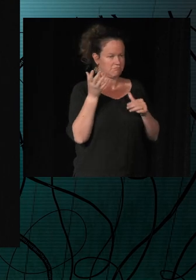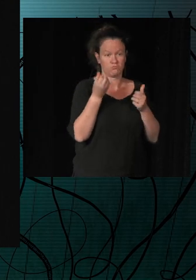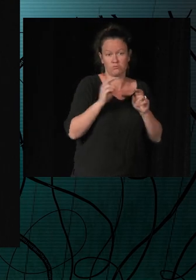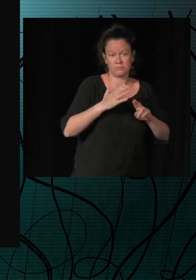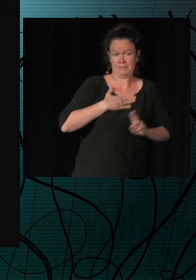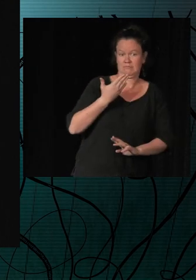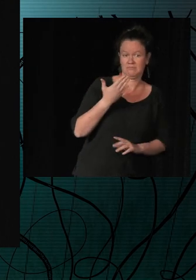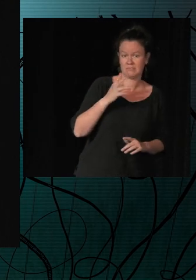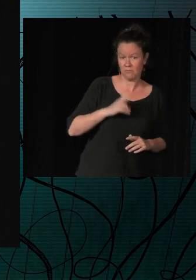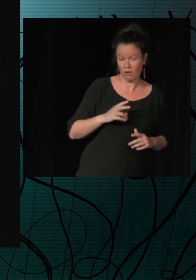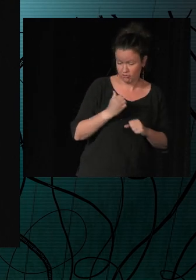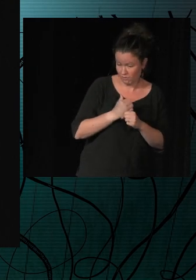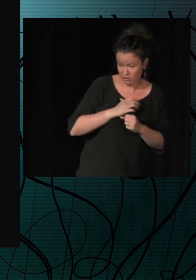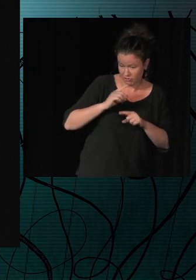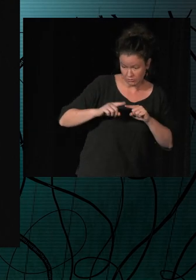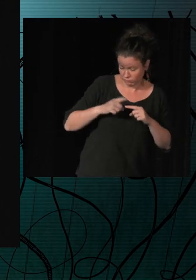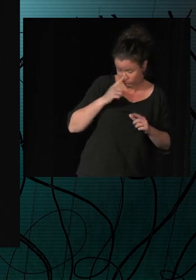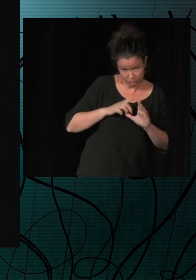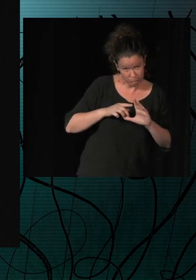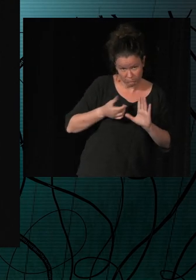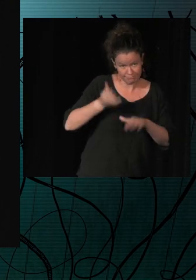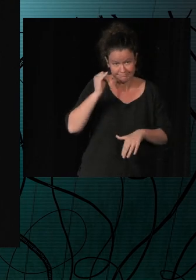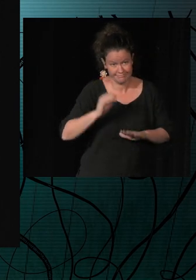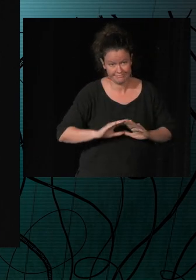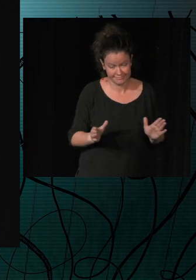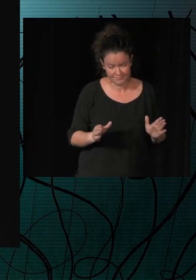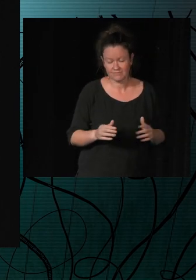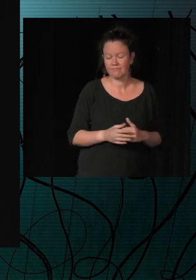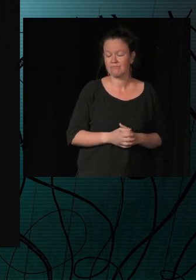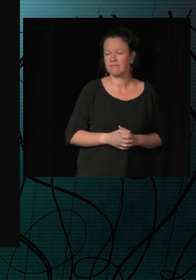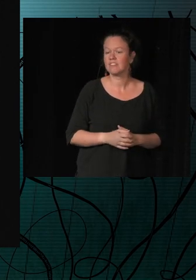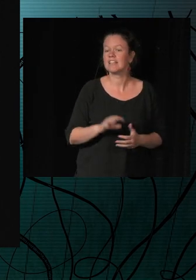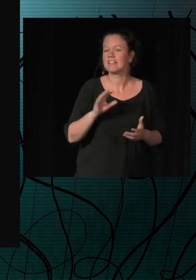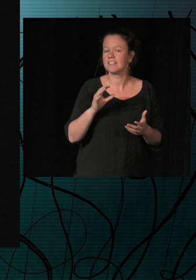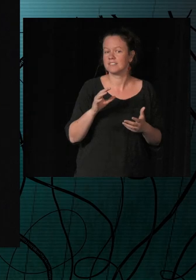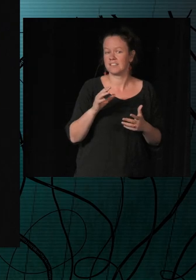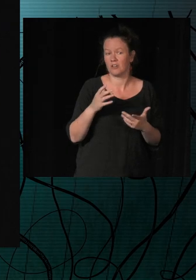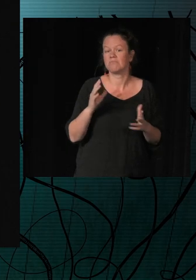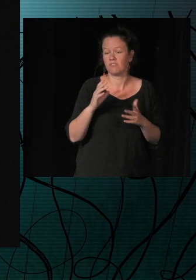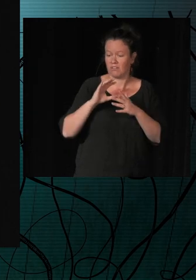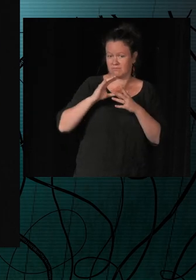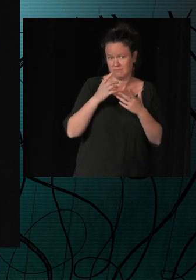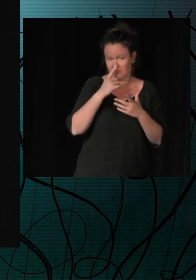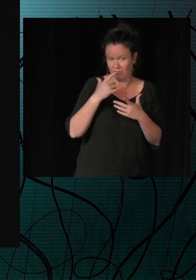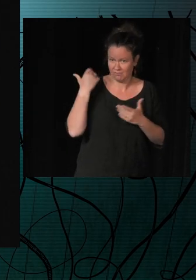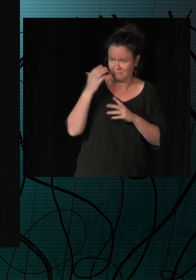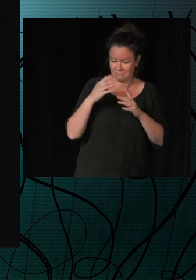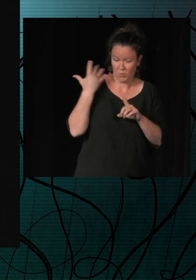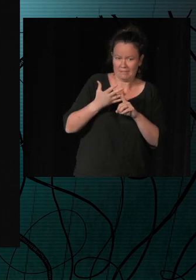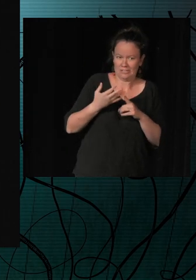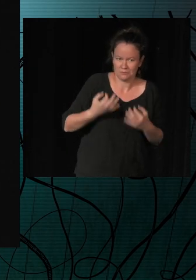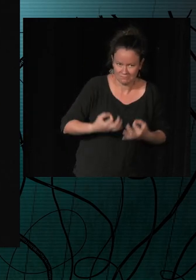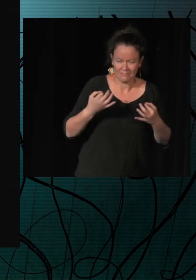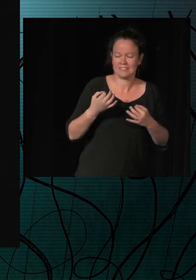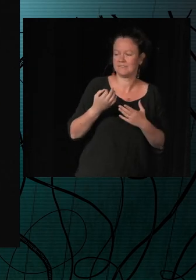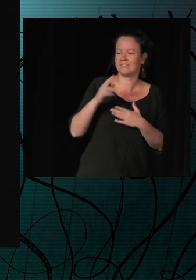très marrant quand même je tiens à le dire c'est que les choses se font et les planètes s'allignent de temps en temps mais avanthier j'étais à Strasbourg dans le cadre du Festival Européen du